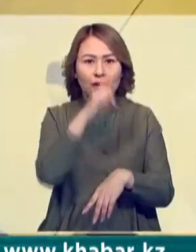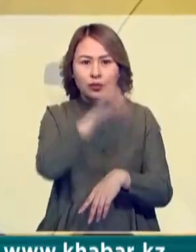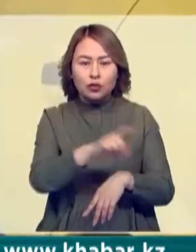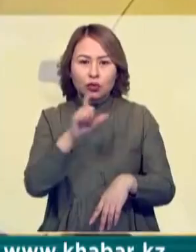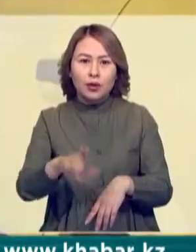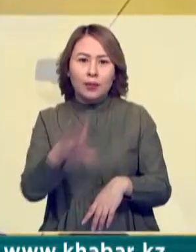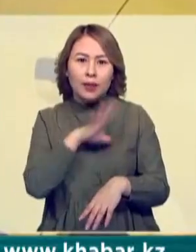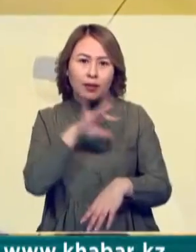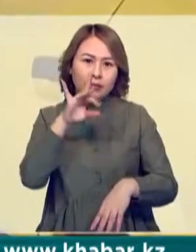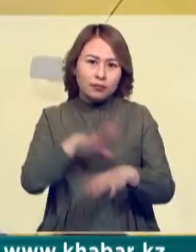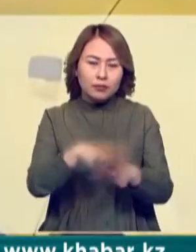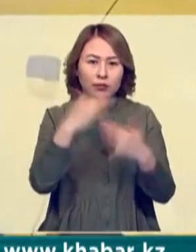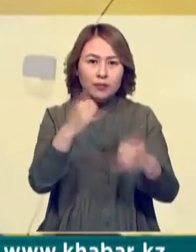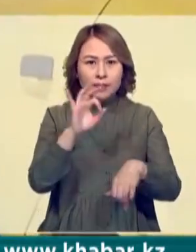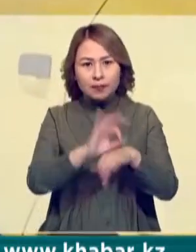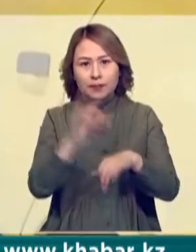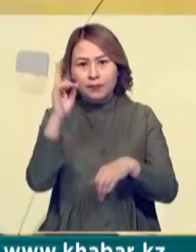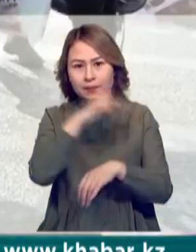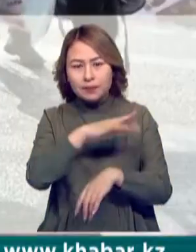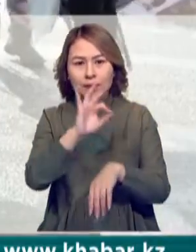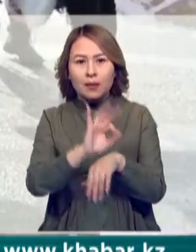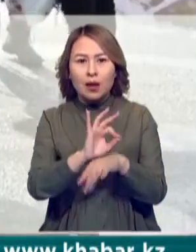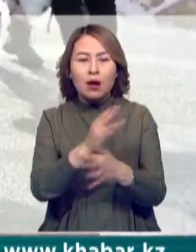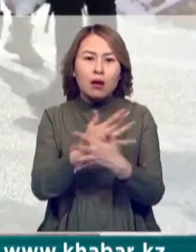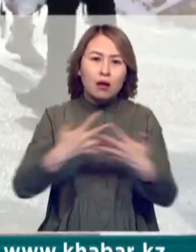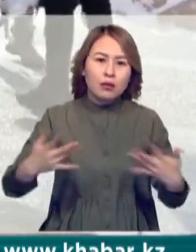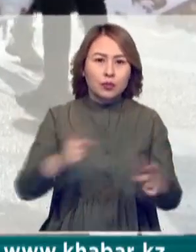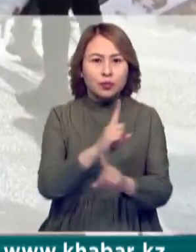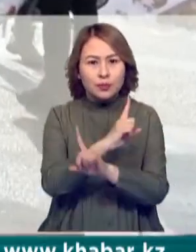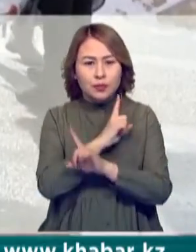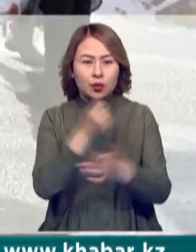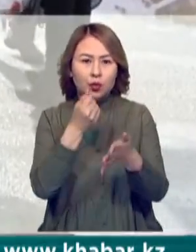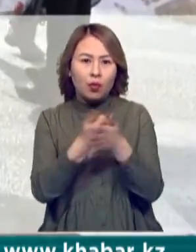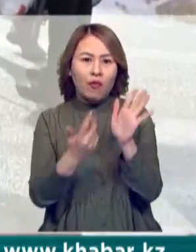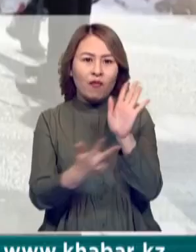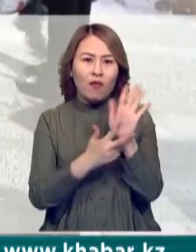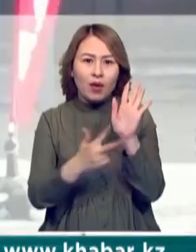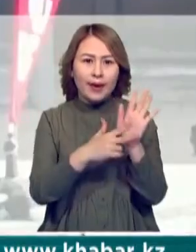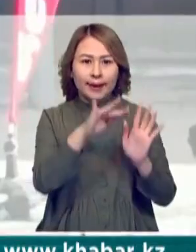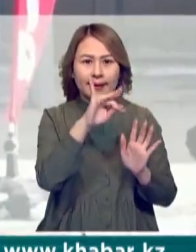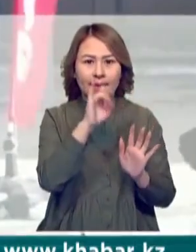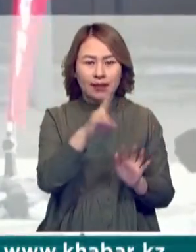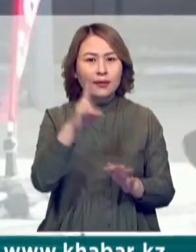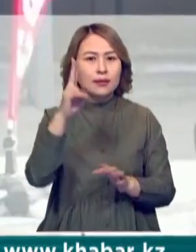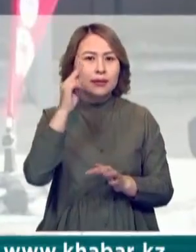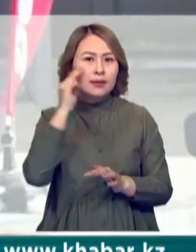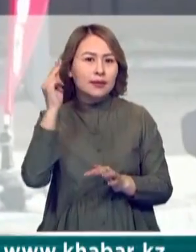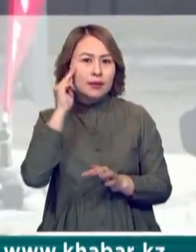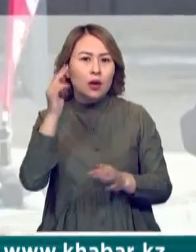43 адамның жұқтырғаны анықталды. Қатерлі вирус салдарынан қаза тапқандардың саны 8-ге жетті. Осылайша,